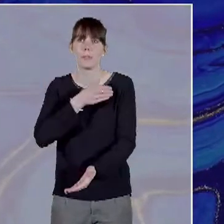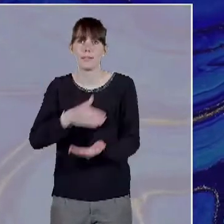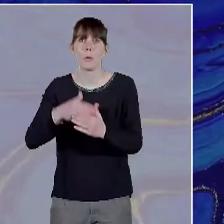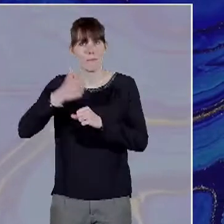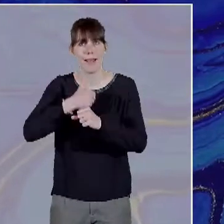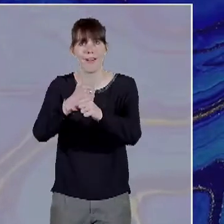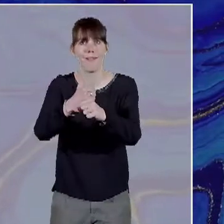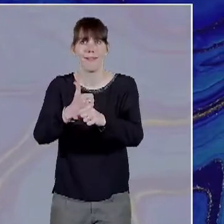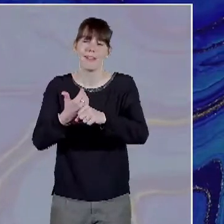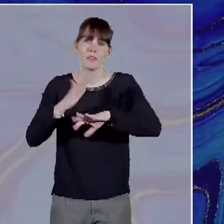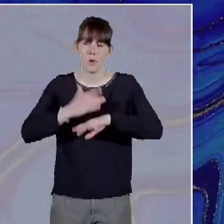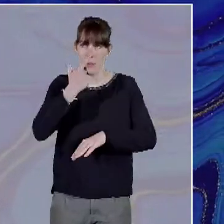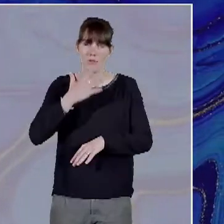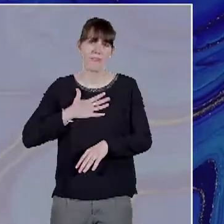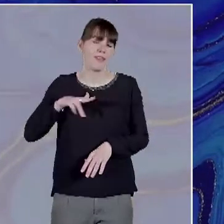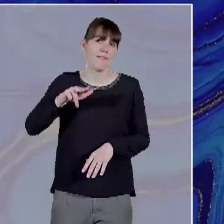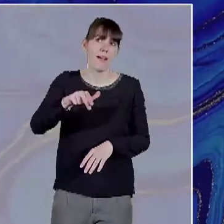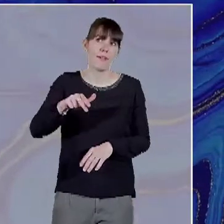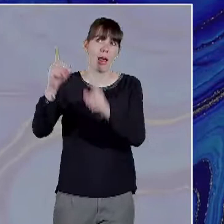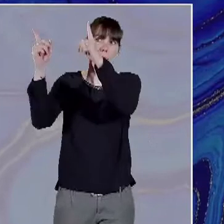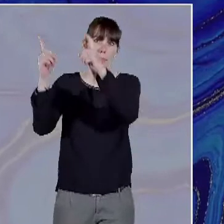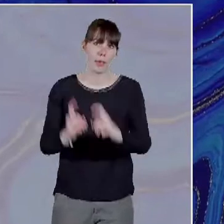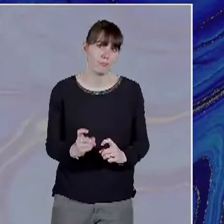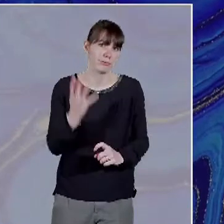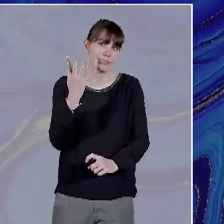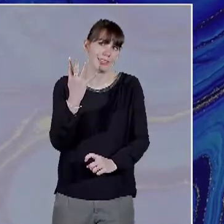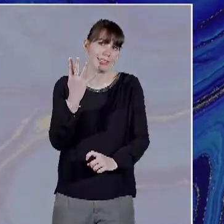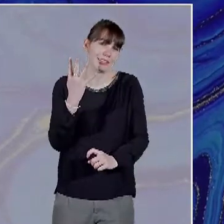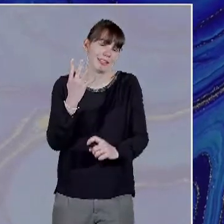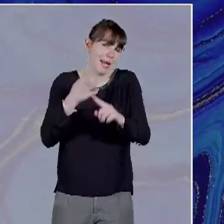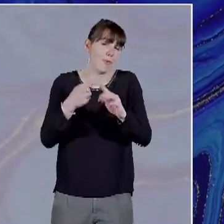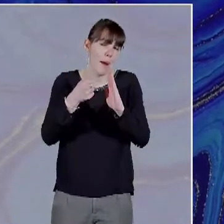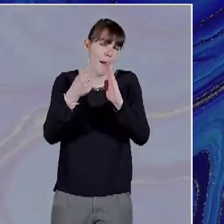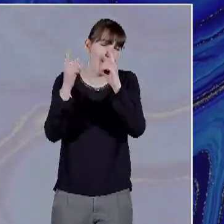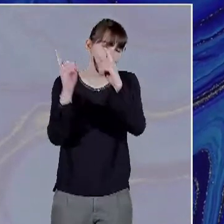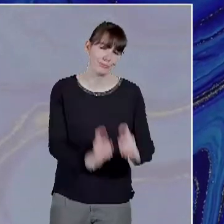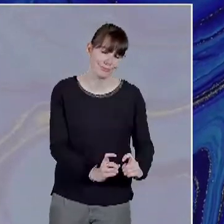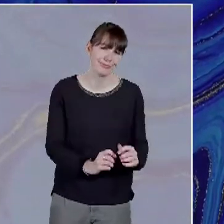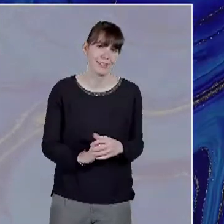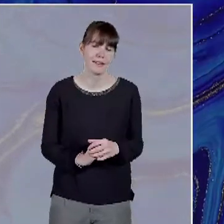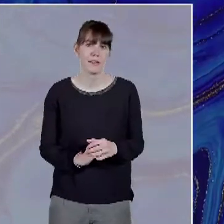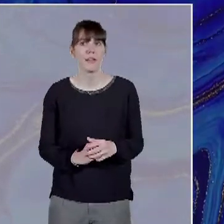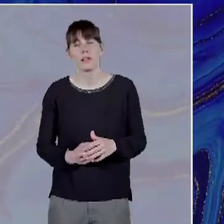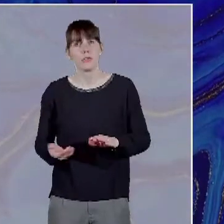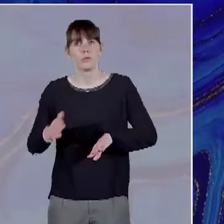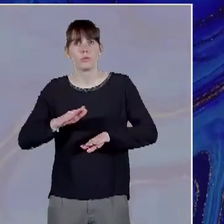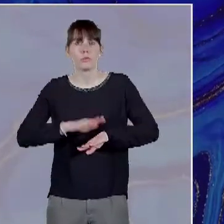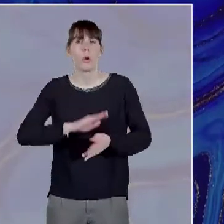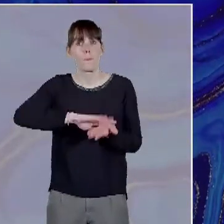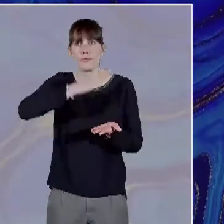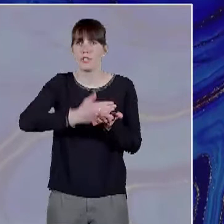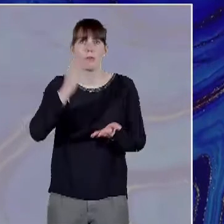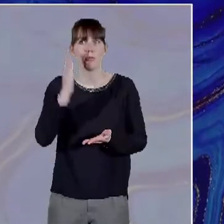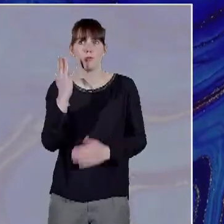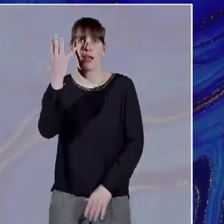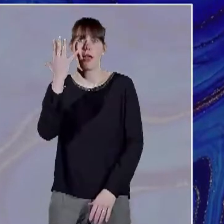ce qu'il nous faudrait, c'est des enveloppes comme celles actuellement, mais multipliées par 5 chaque année. Ce n'est pas 1 milliard, c'est 5 milliards pour